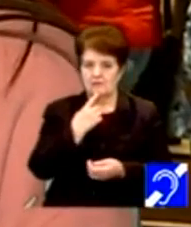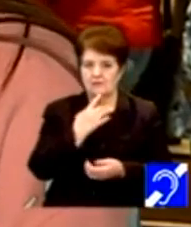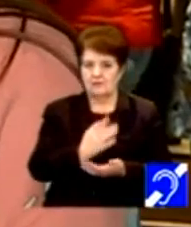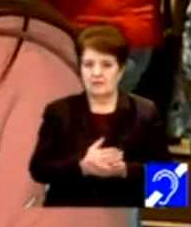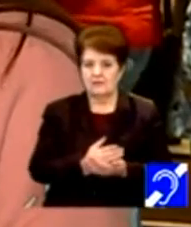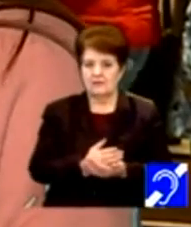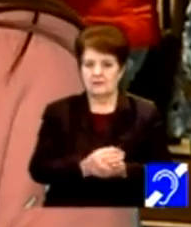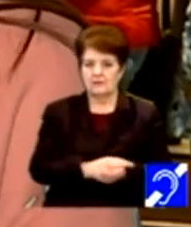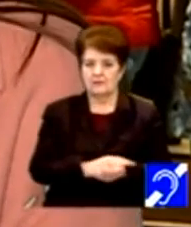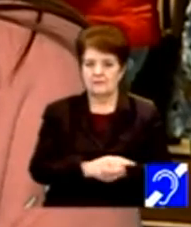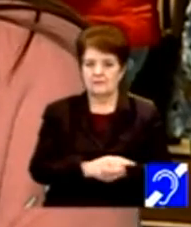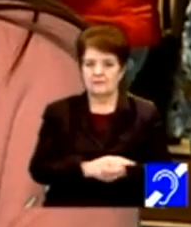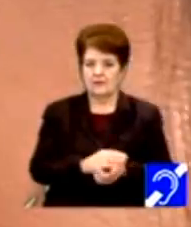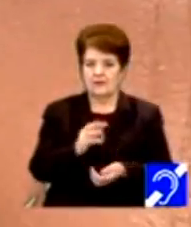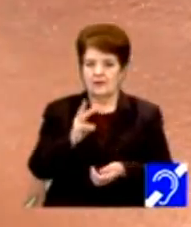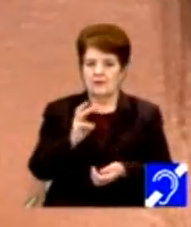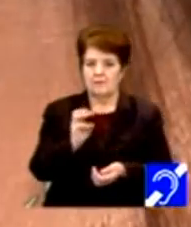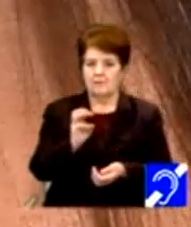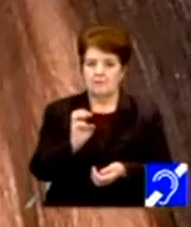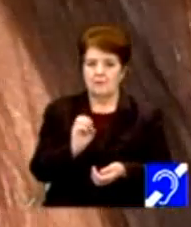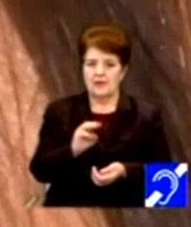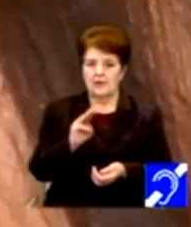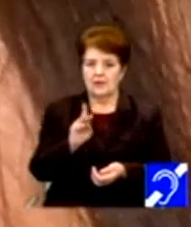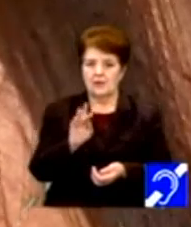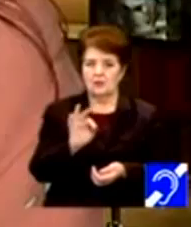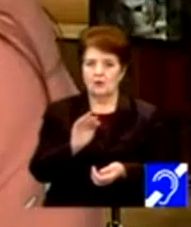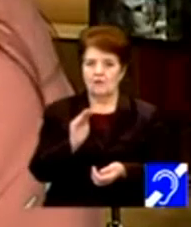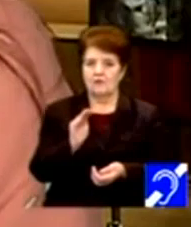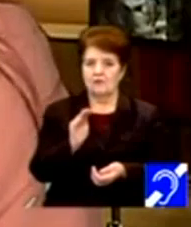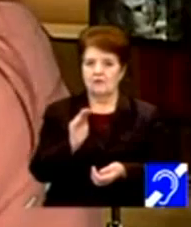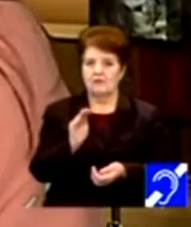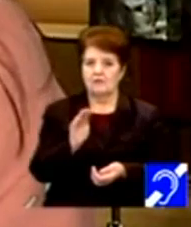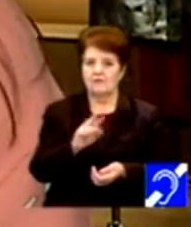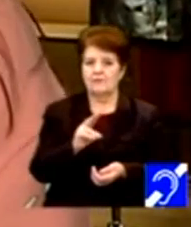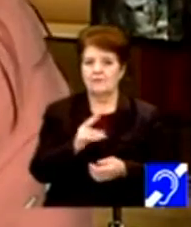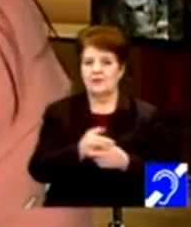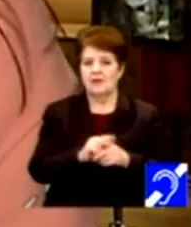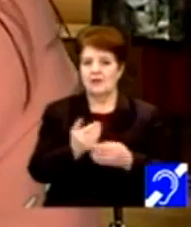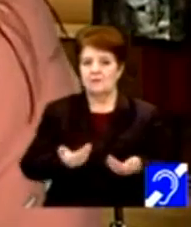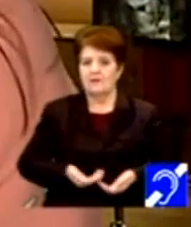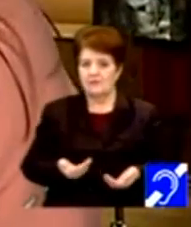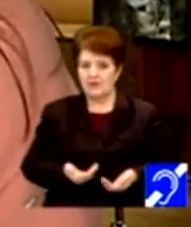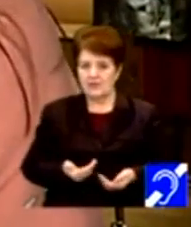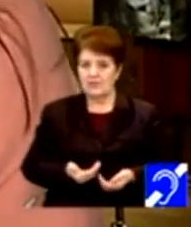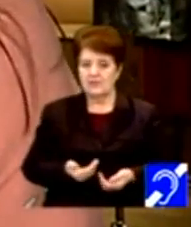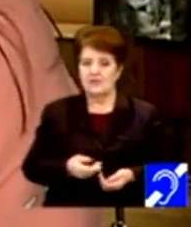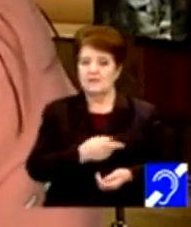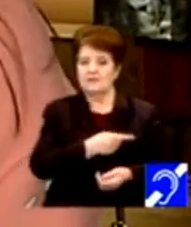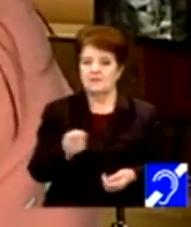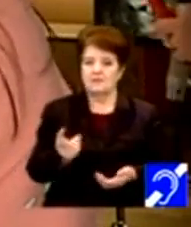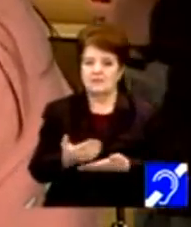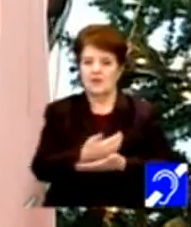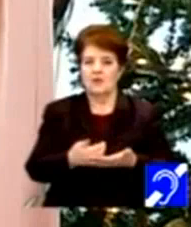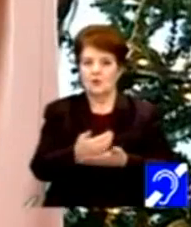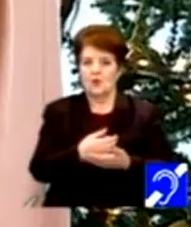asta este amiotrofia spinală. Nu știu cât aș putea să vând într-o viață ca să reușesc să adun acum